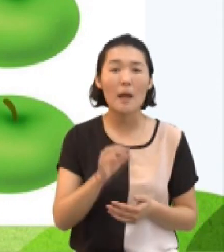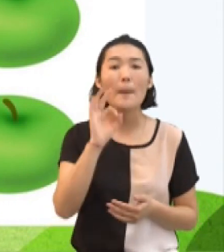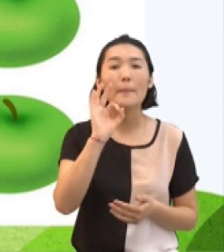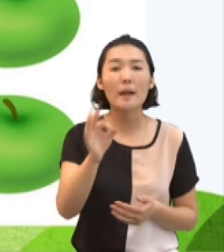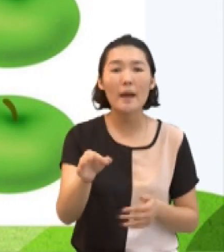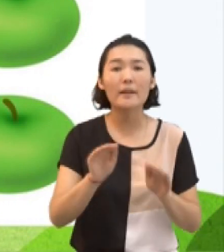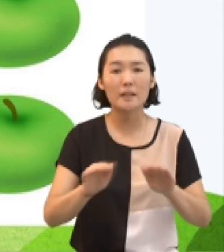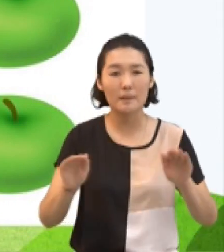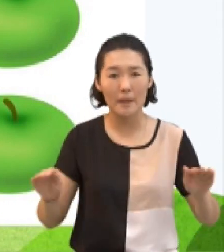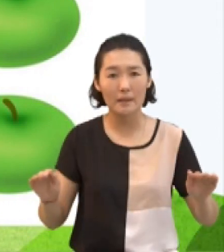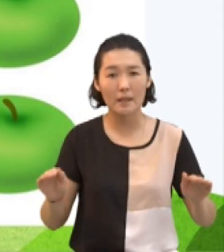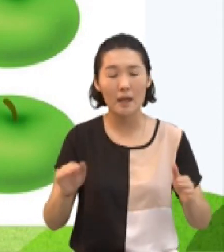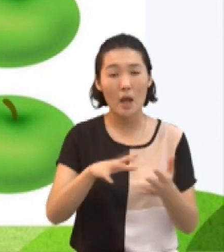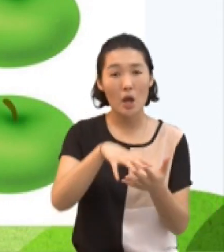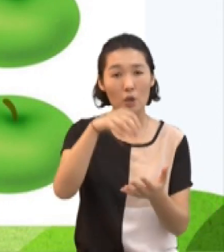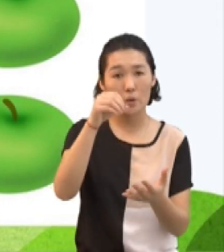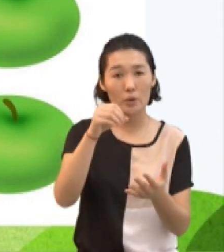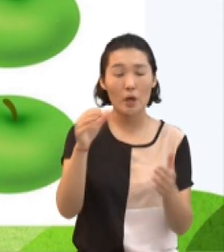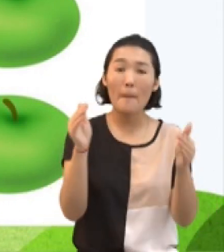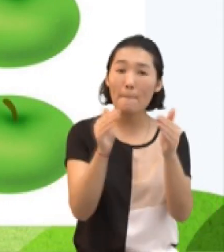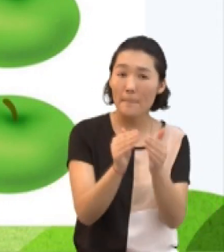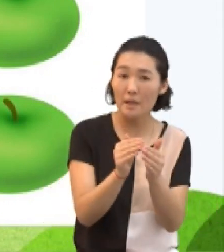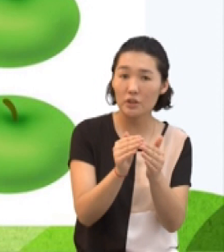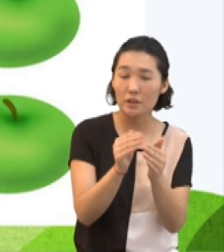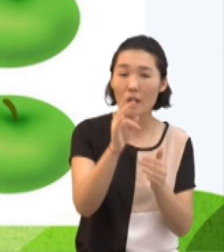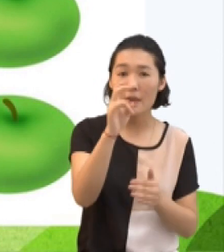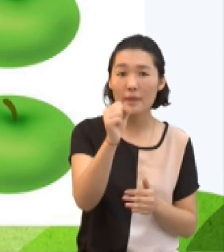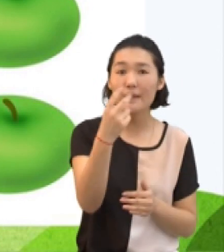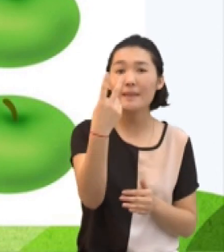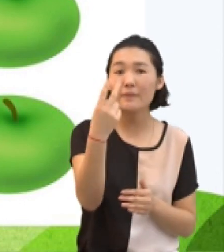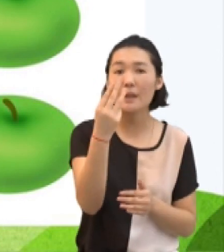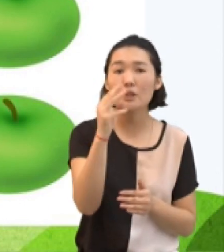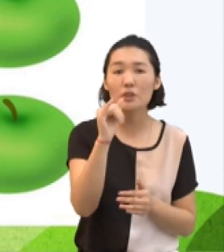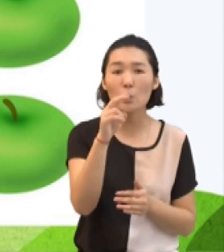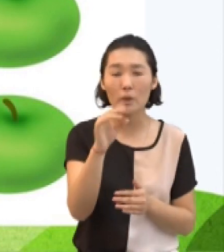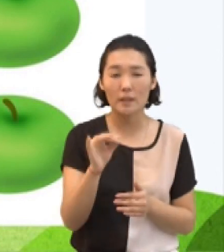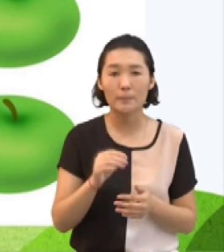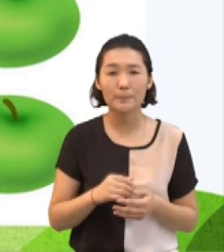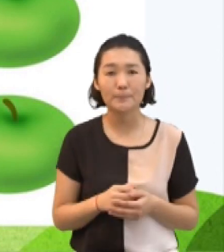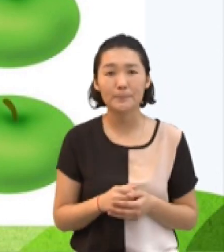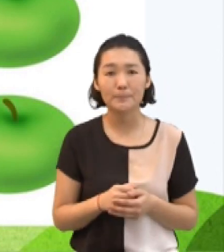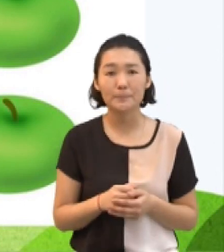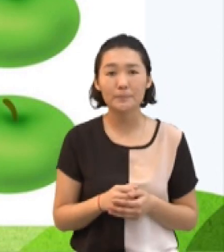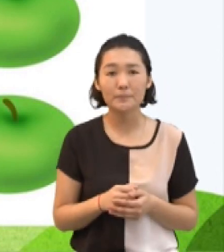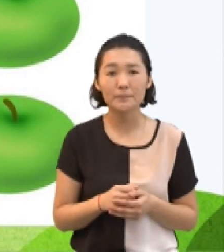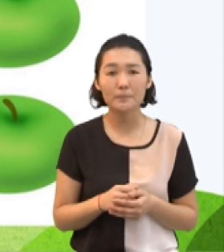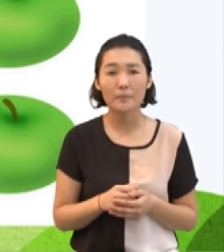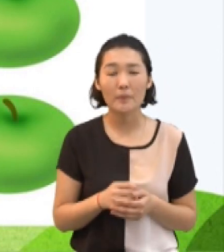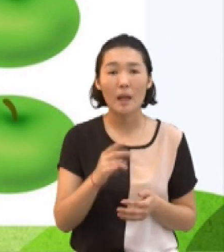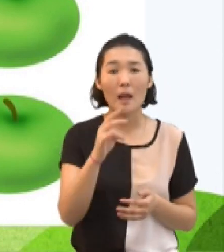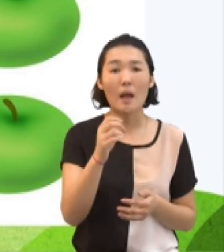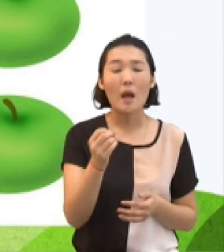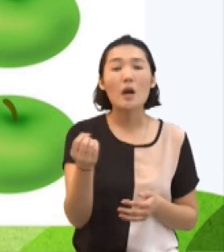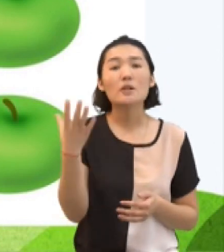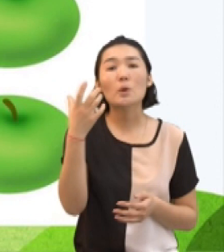Правильно, ребята. Груш меньше на 2 штуки. А насколько